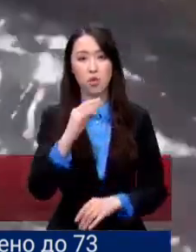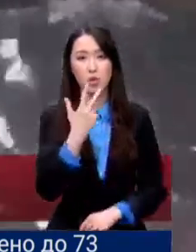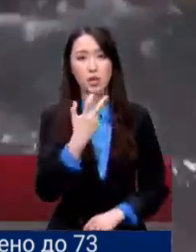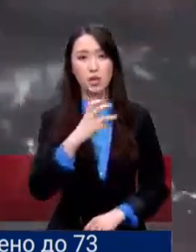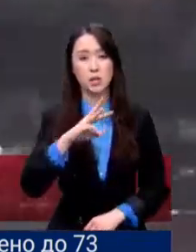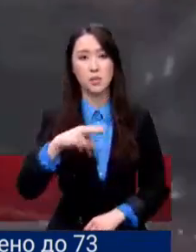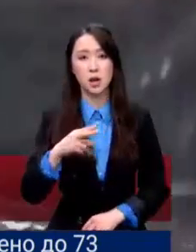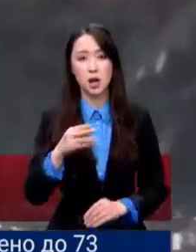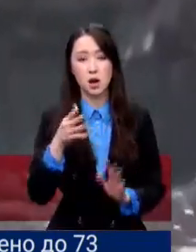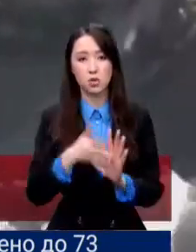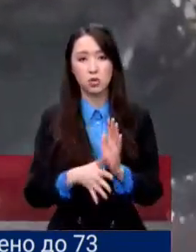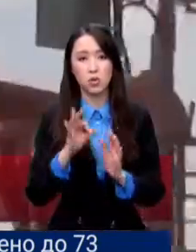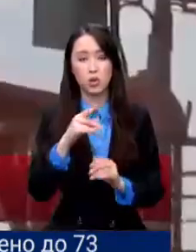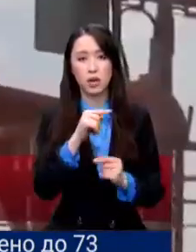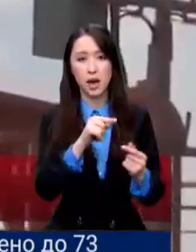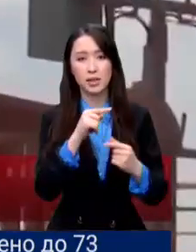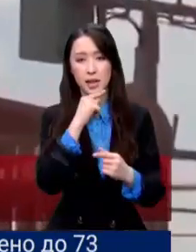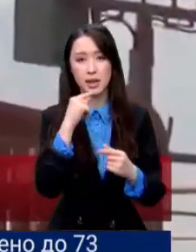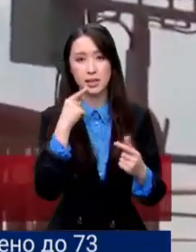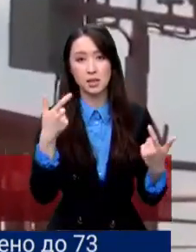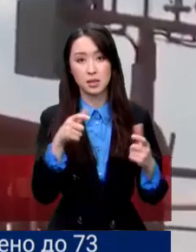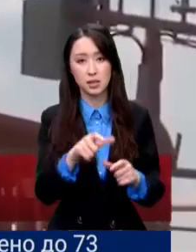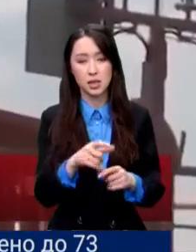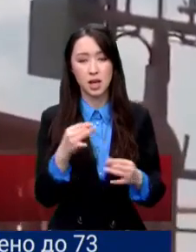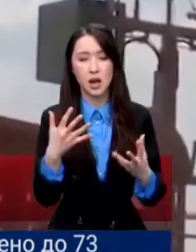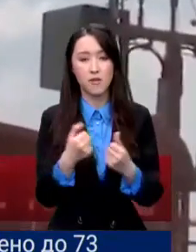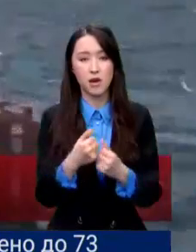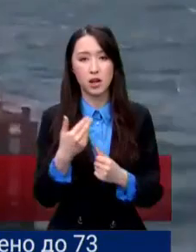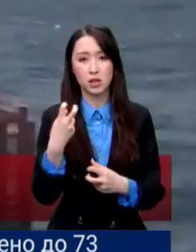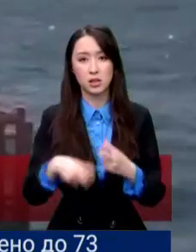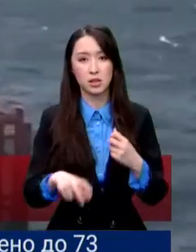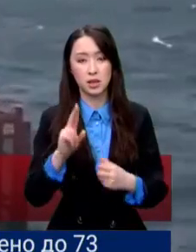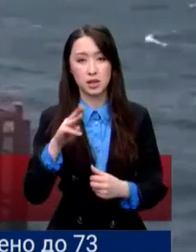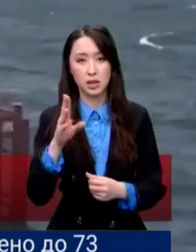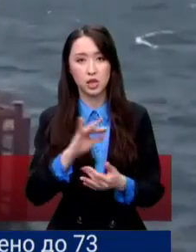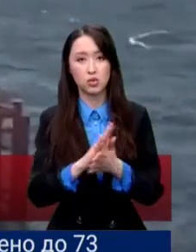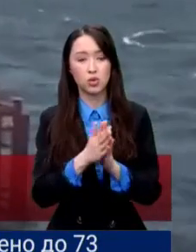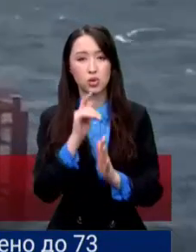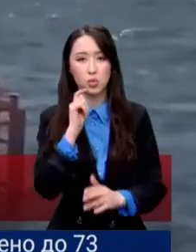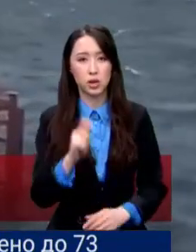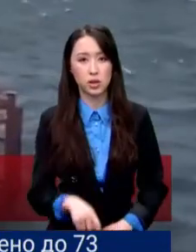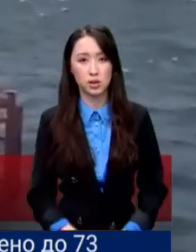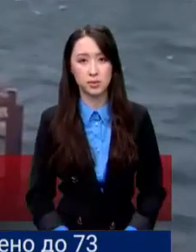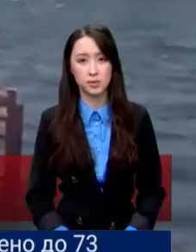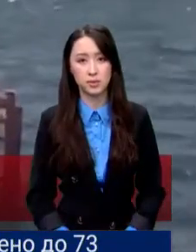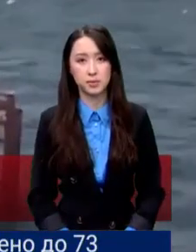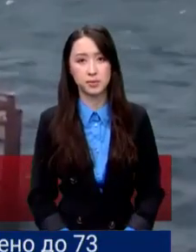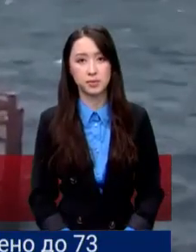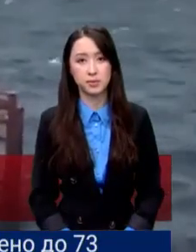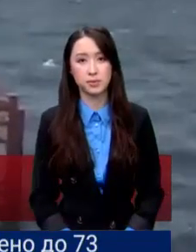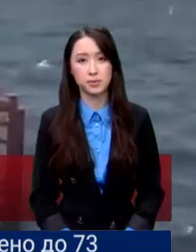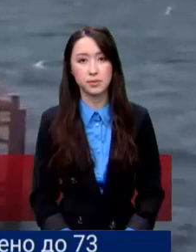миллиардах ущерба от антироссийских санкций, аварий на КТК, а также ситуации в Украине.